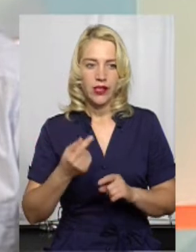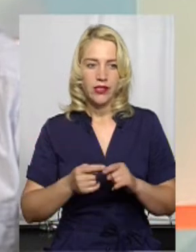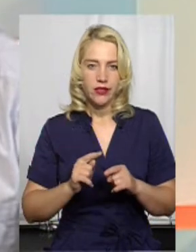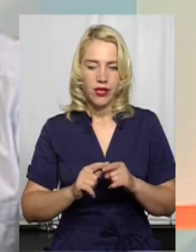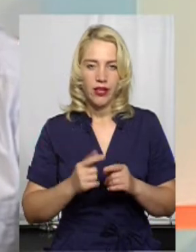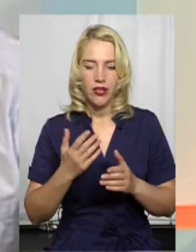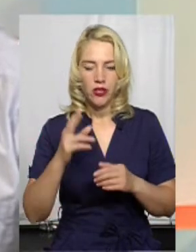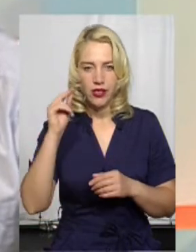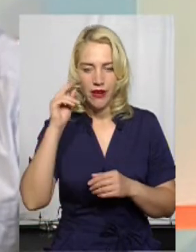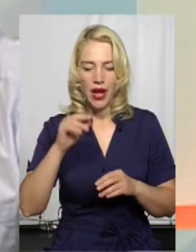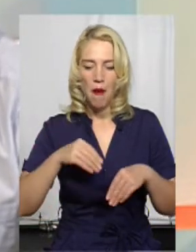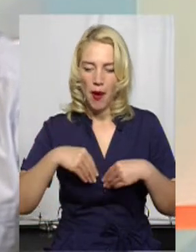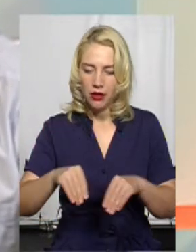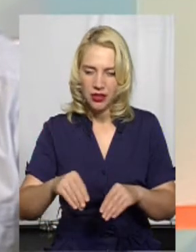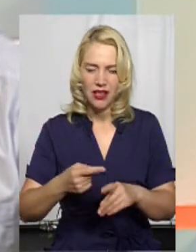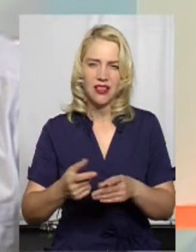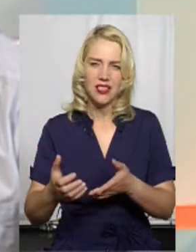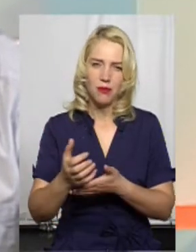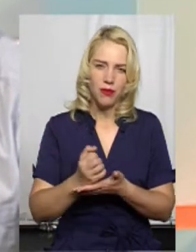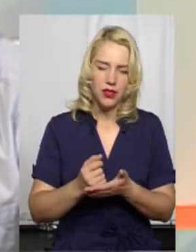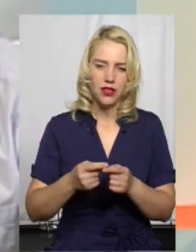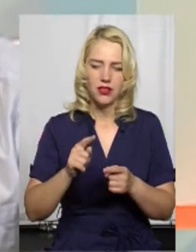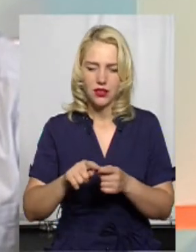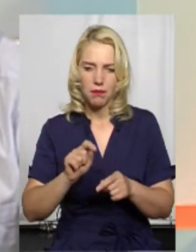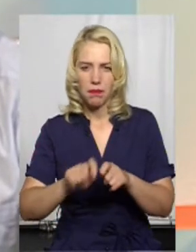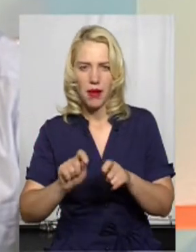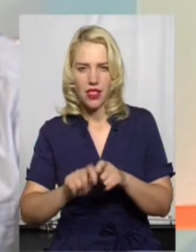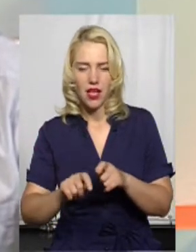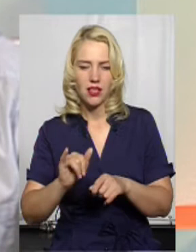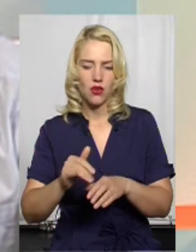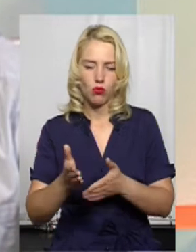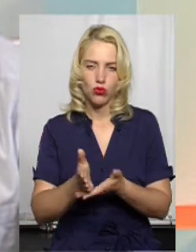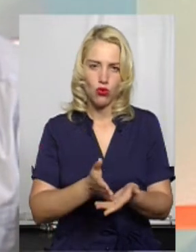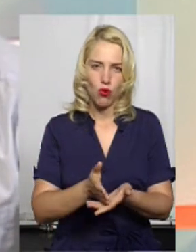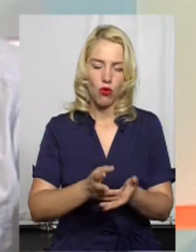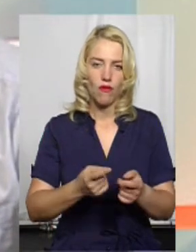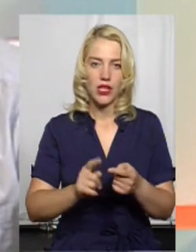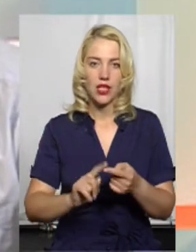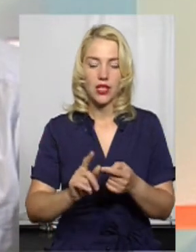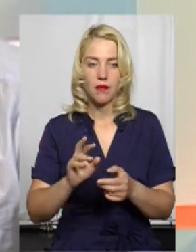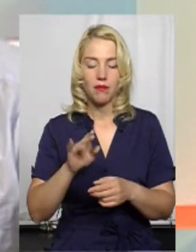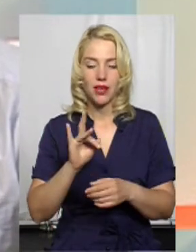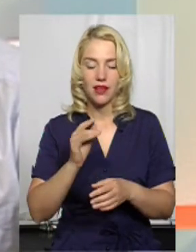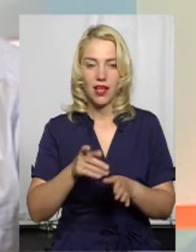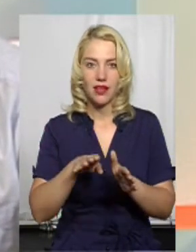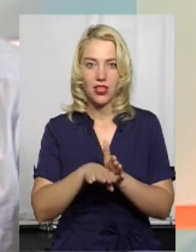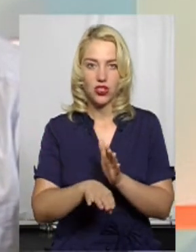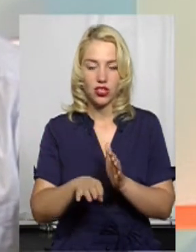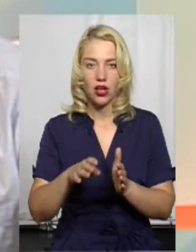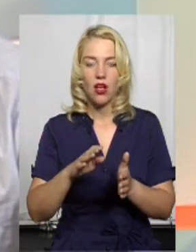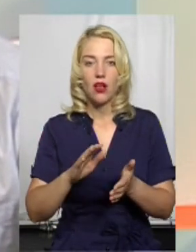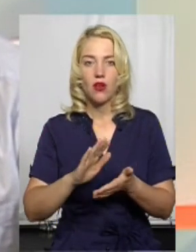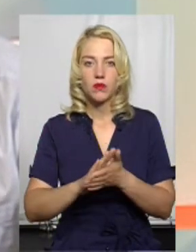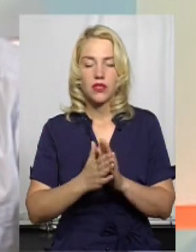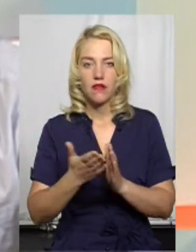цикл, річний цикл, посадка, збір, знову ж таки, пальне, обслуговування. І навіть при найгірших розкладах, якщо вийти на